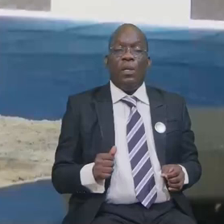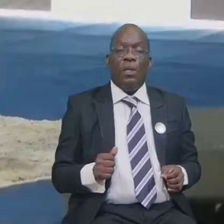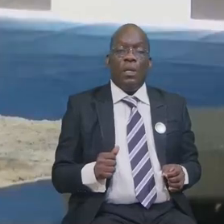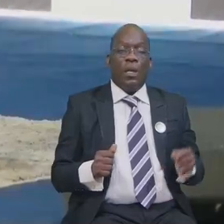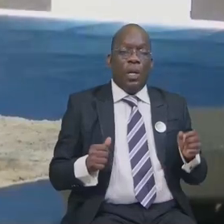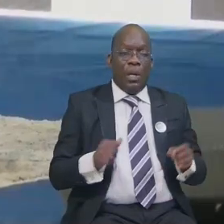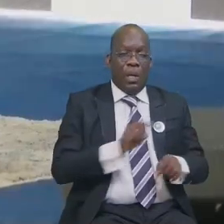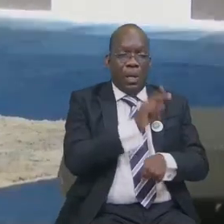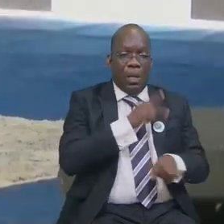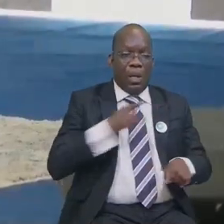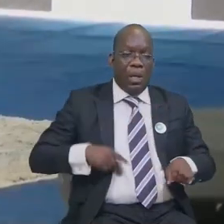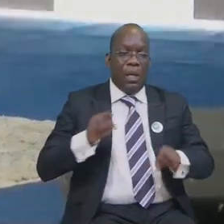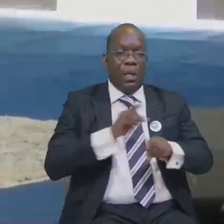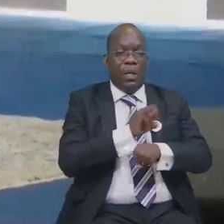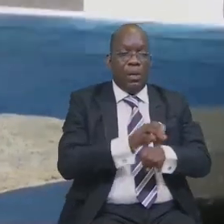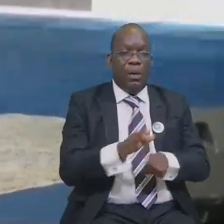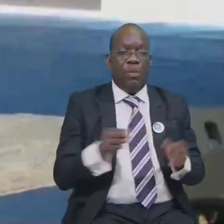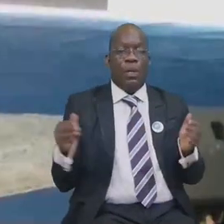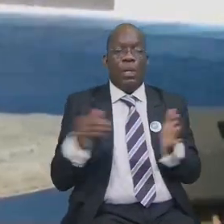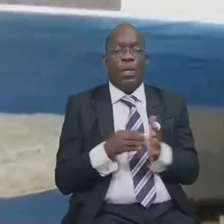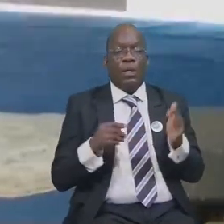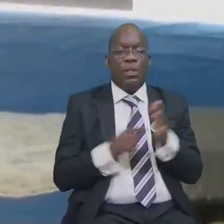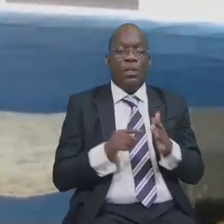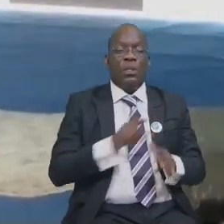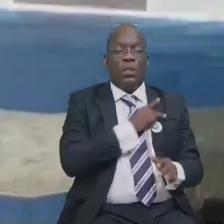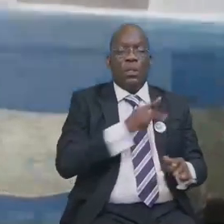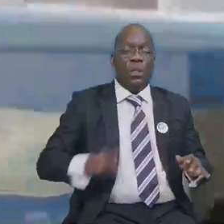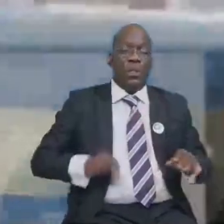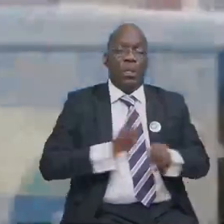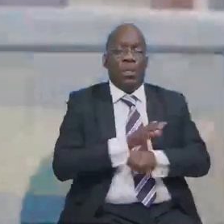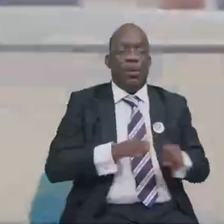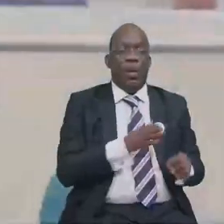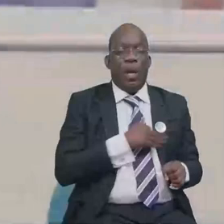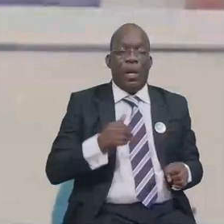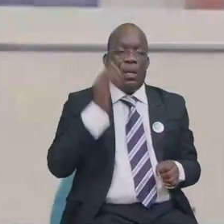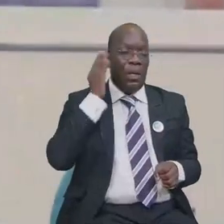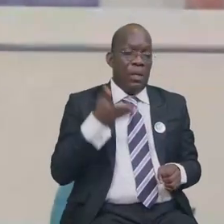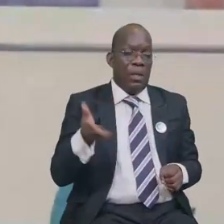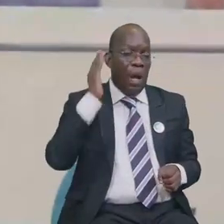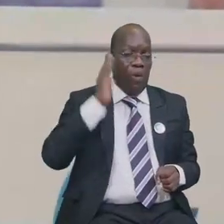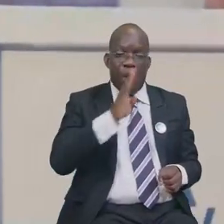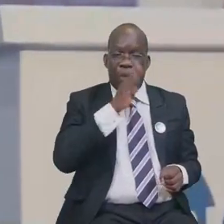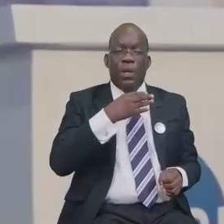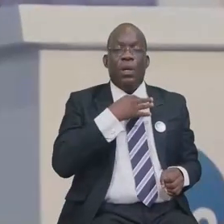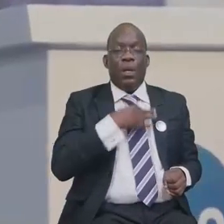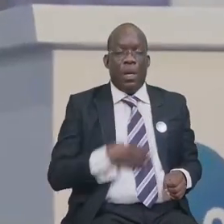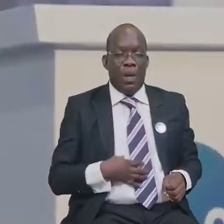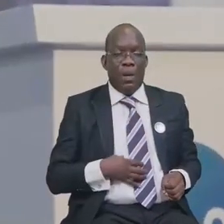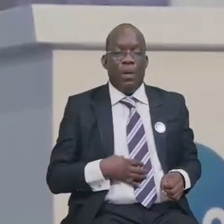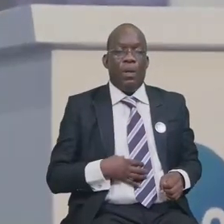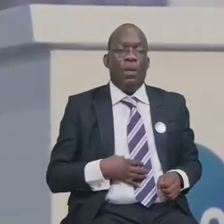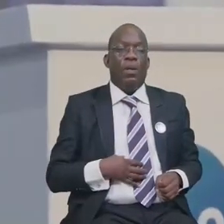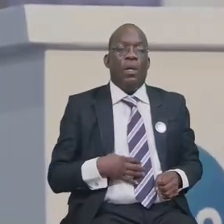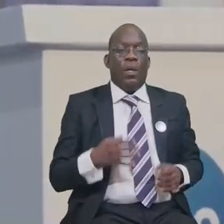royaume contre un royaume. Et il y aura en divers lieux des famines. Est-ce qu'on ne voit pas cela? Des